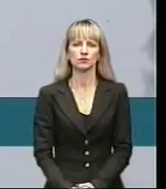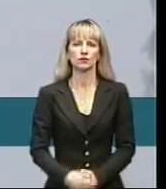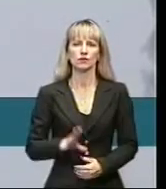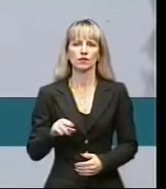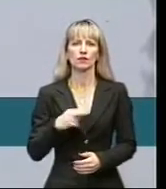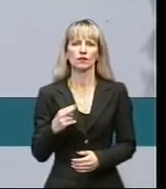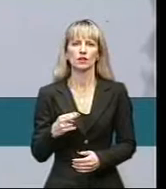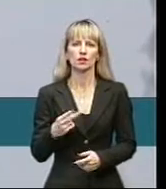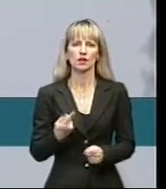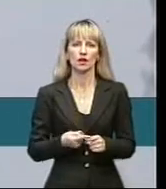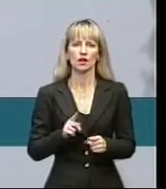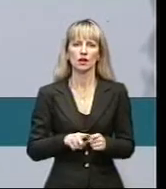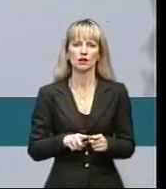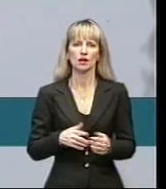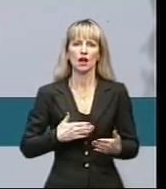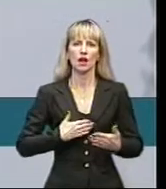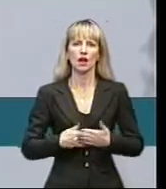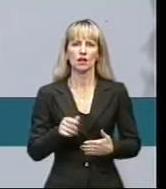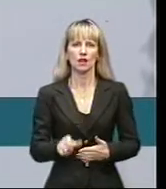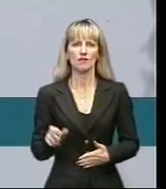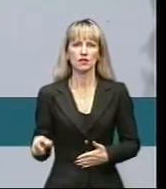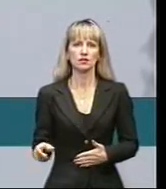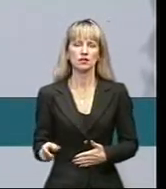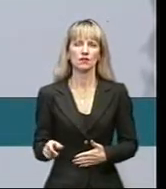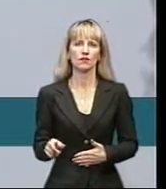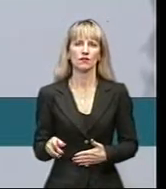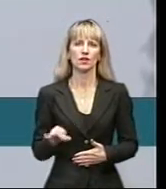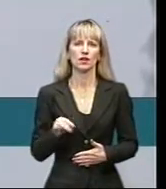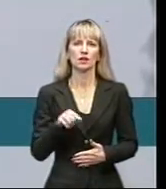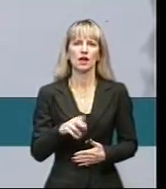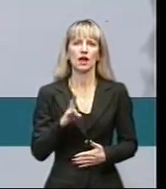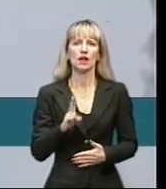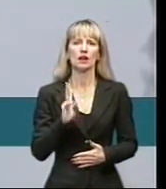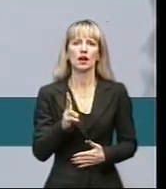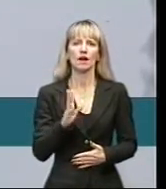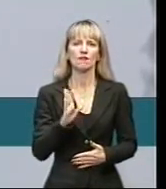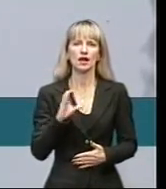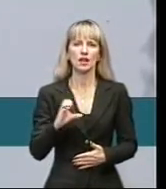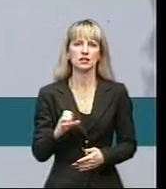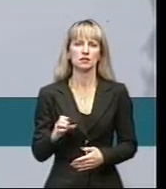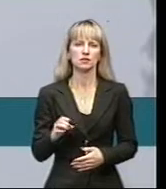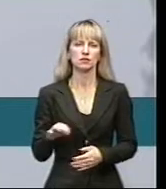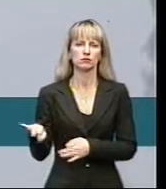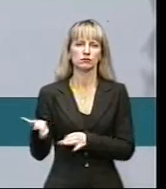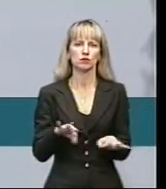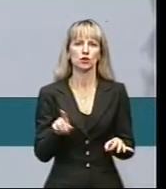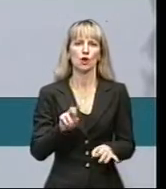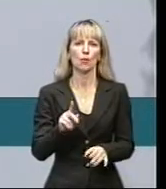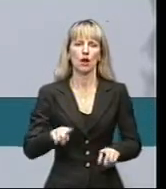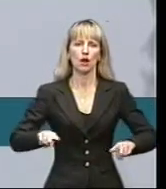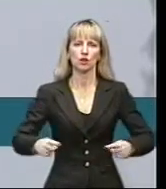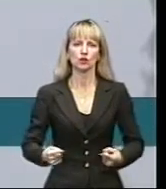від цих же самих активістів. Тоді вже і НКВС приїжджали для того, щоб арештовувати,